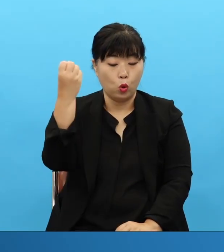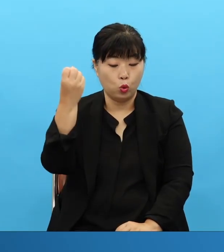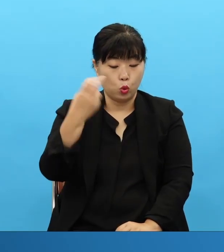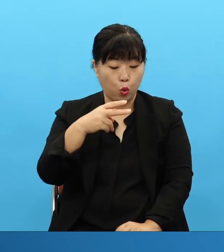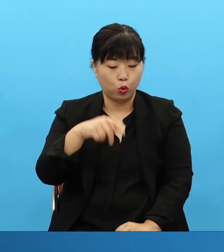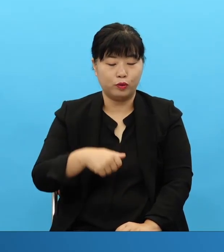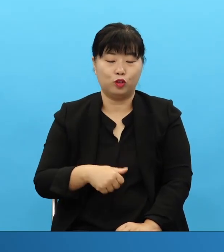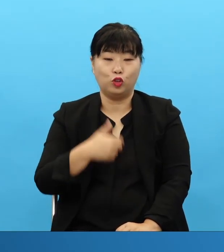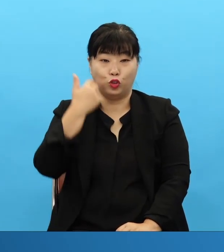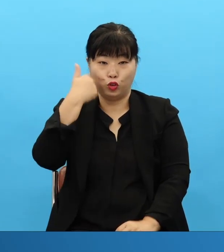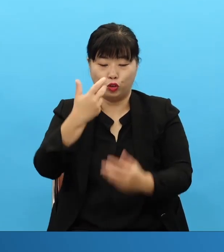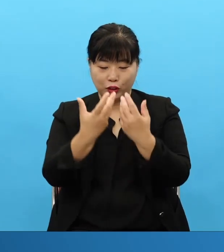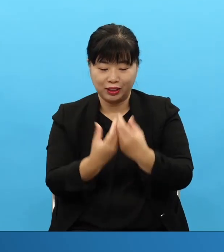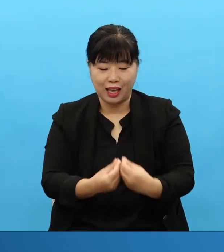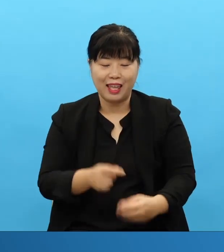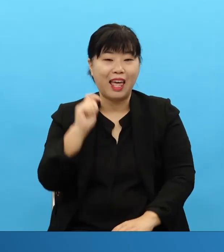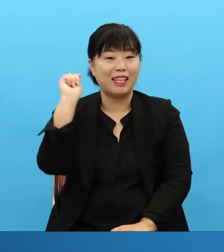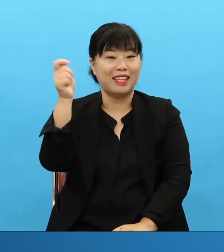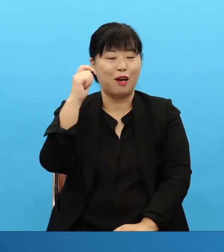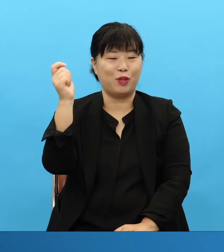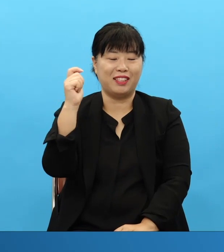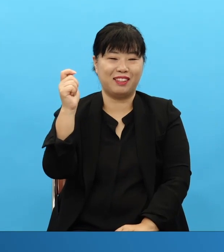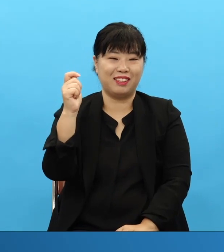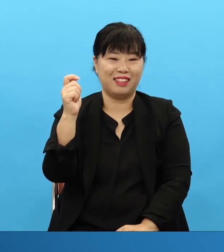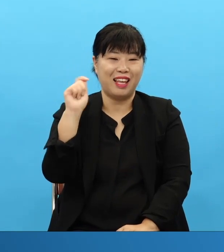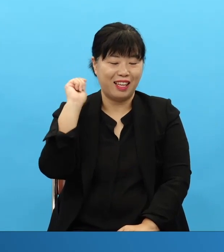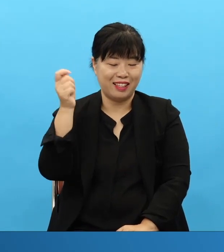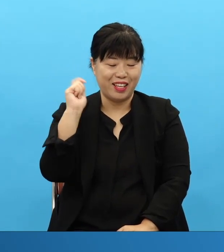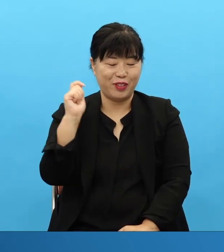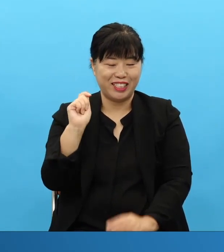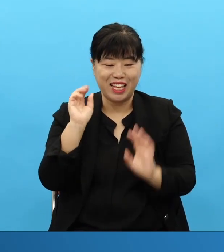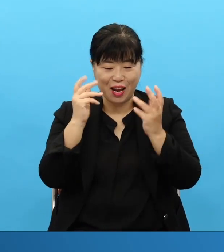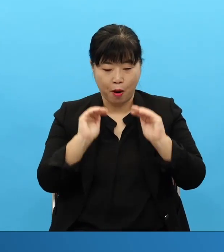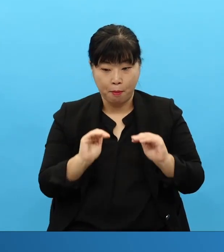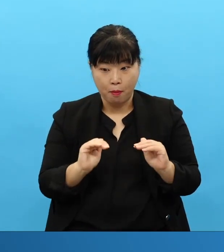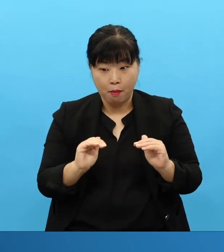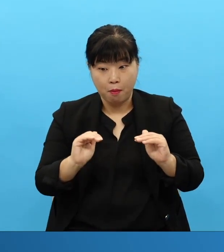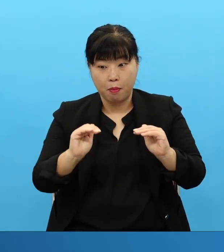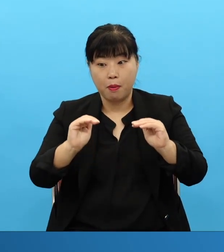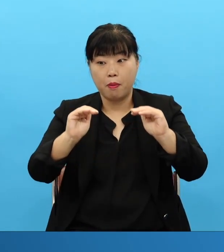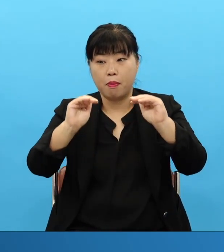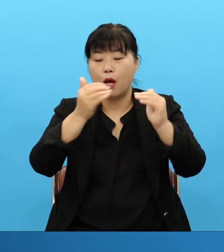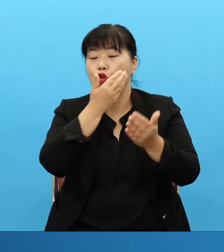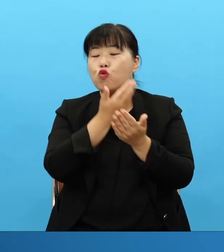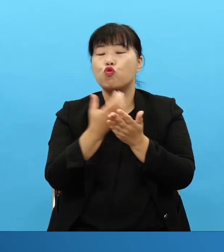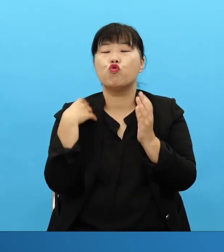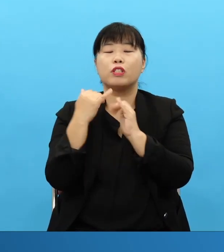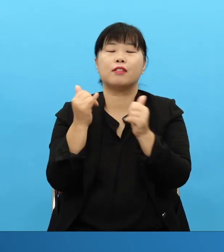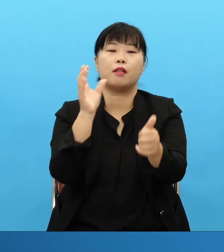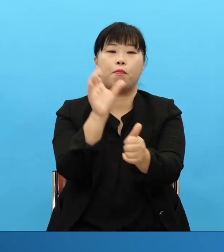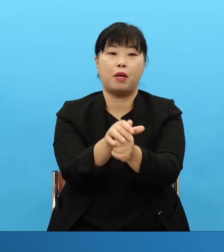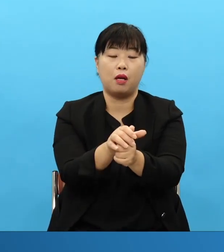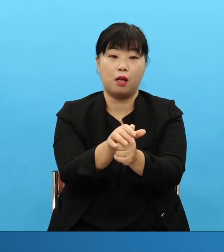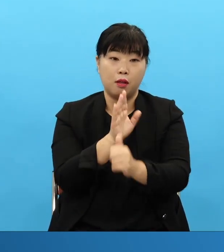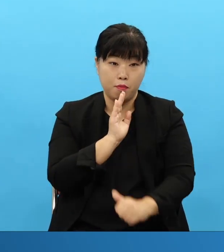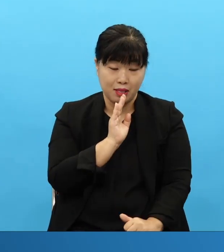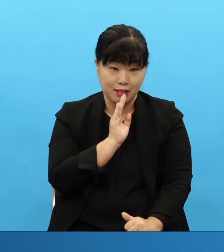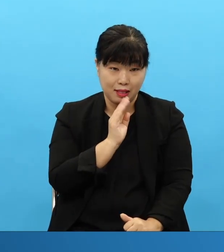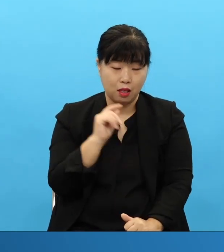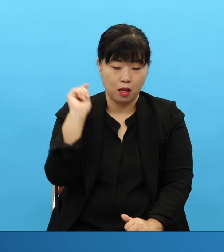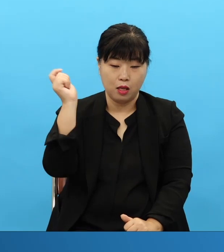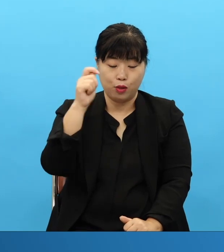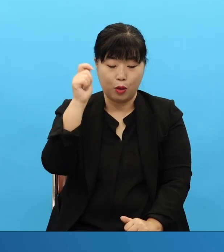나이가 들어 중직자가 된 거예요. One day David grew older and became a church officer. 뭐인지 Do 압니까? you know what he did? 망대 1,000개를 세웠어요. That he